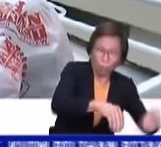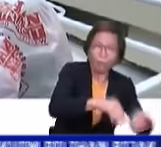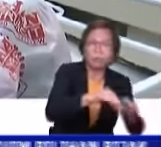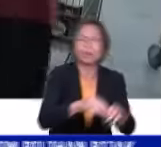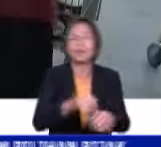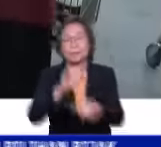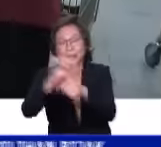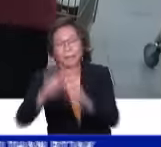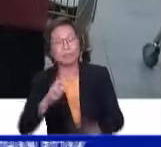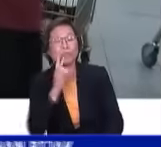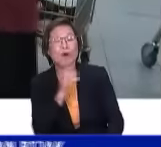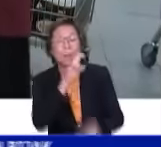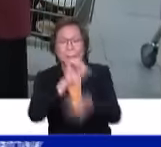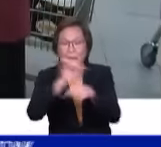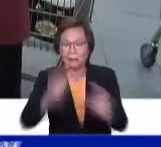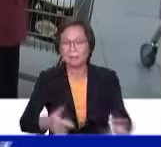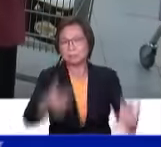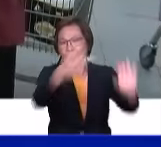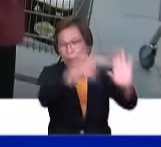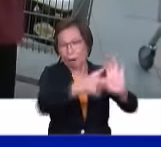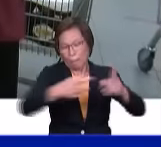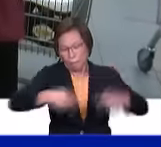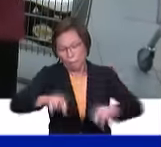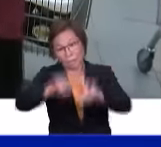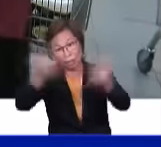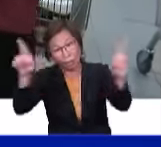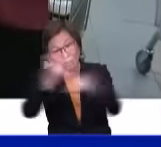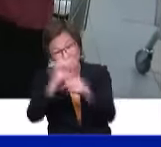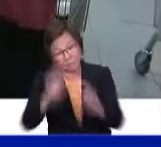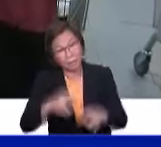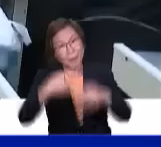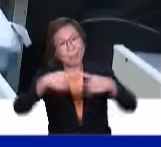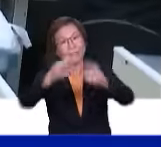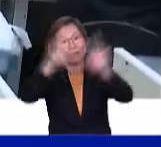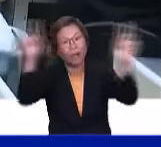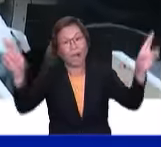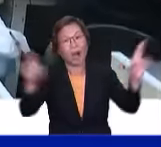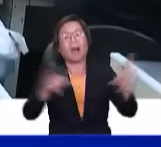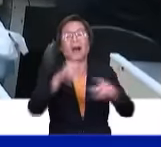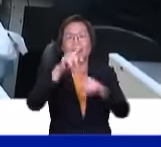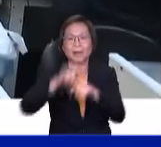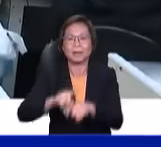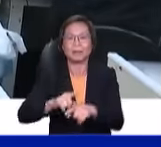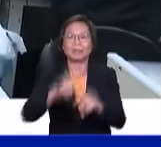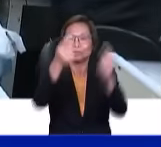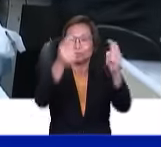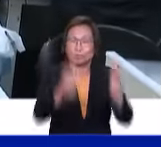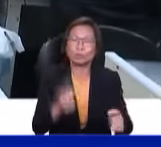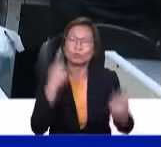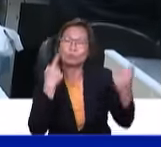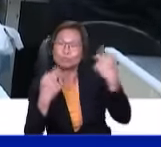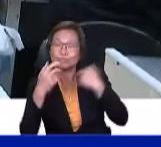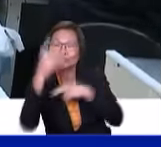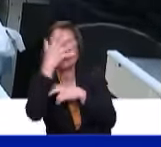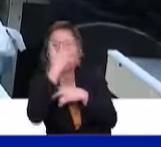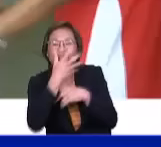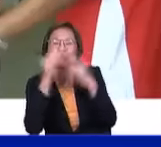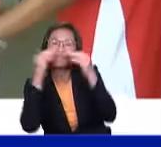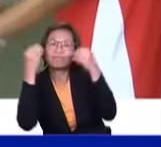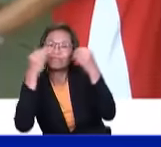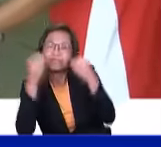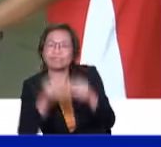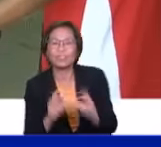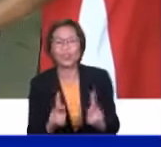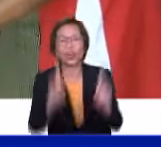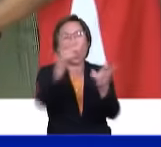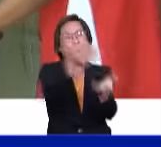restoran, pekerja stesen minyak, kru pasar raya, gedung serbaneka, tukang gunting dan kecantikan, pengurusan kompleks